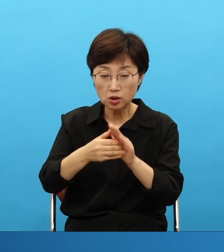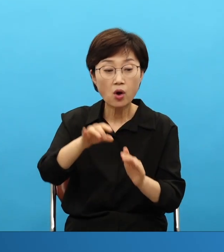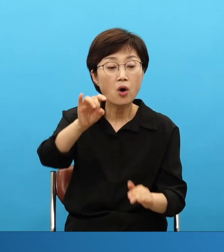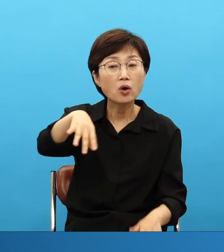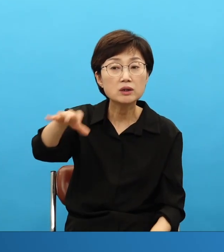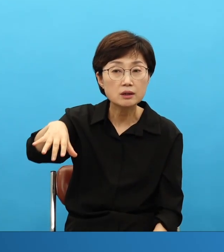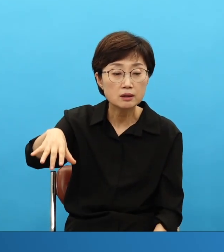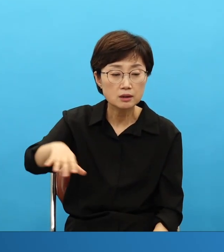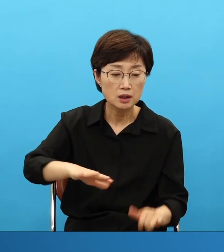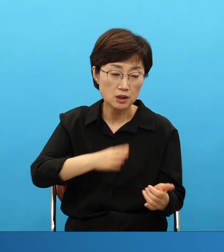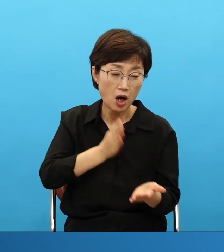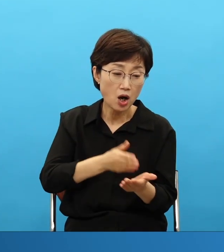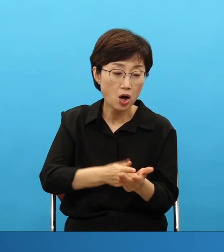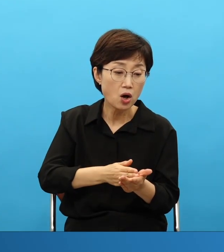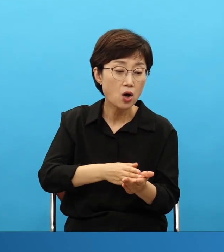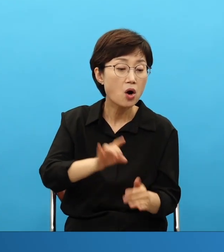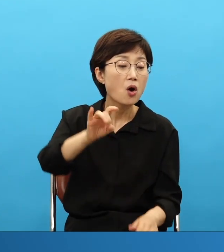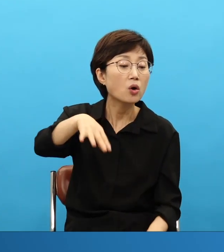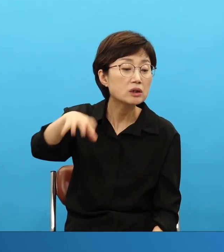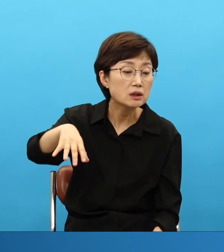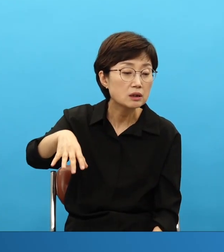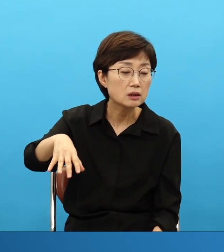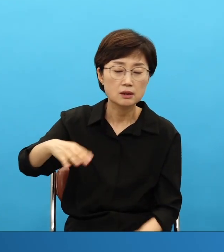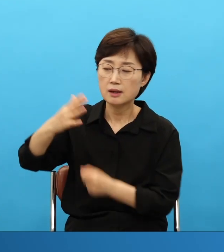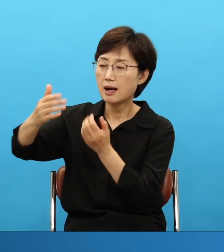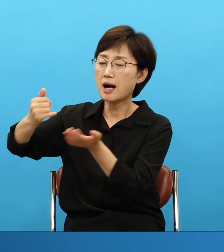어어 미련하게 한 거